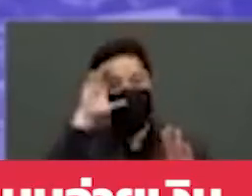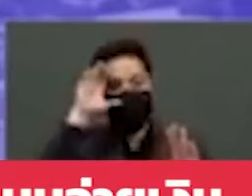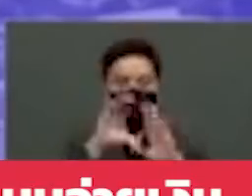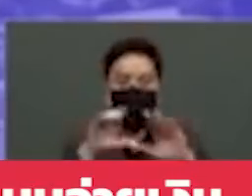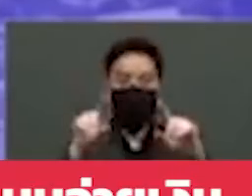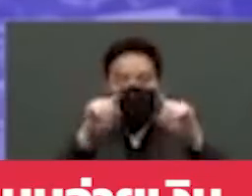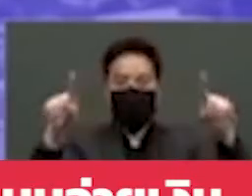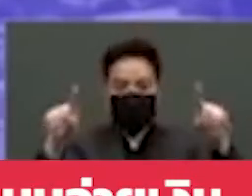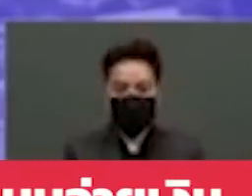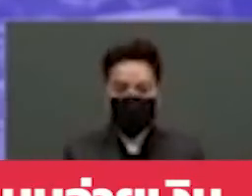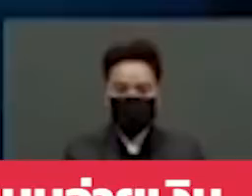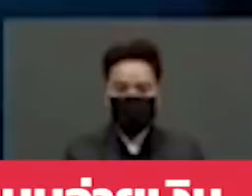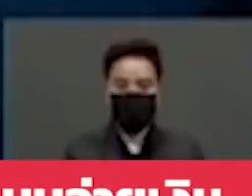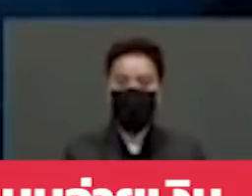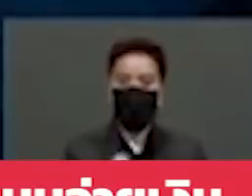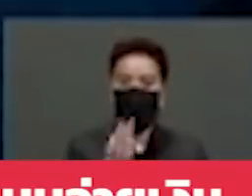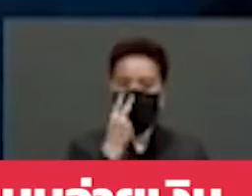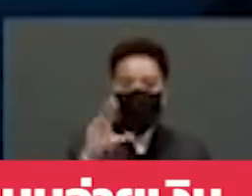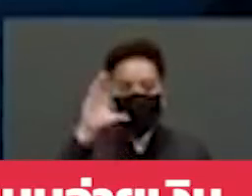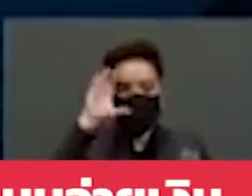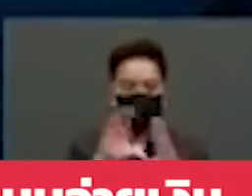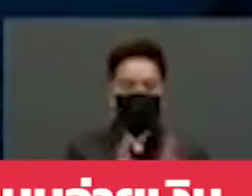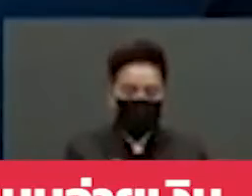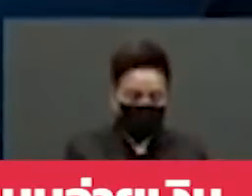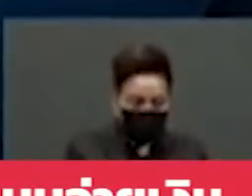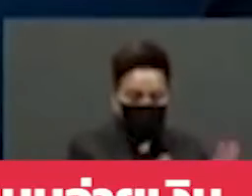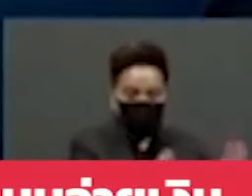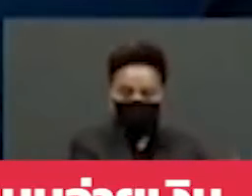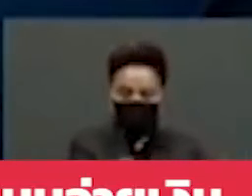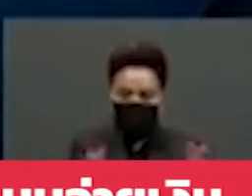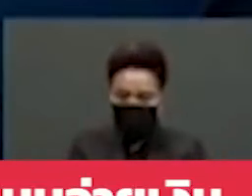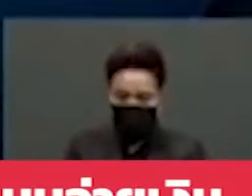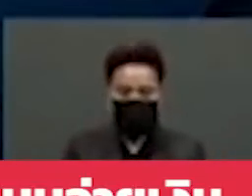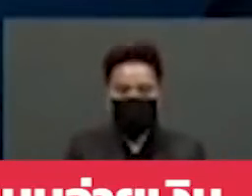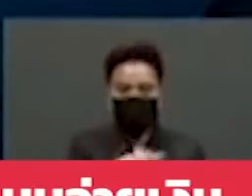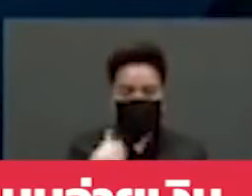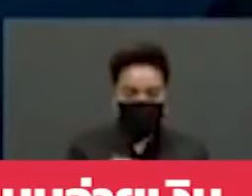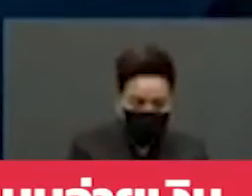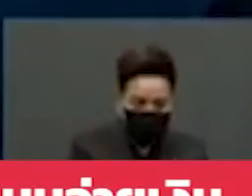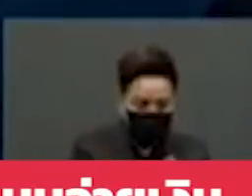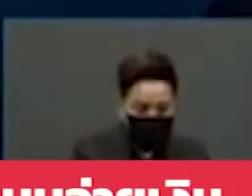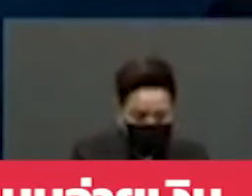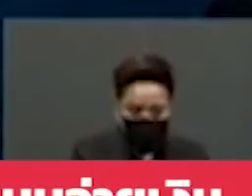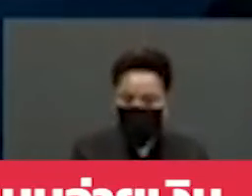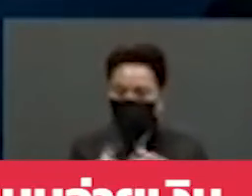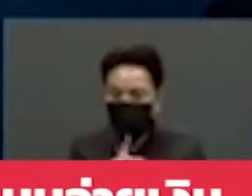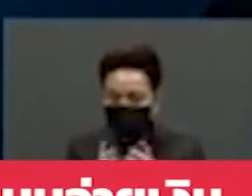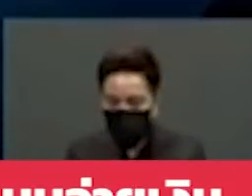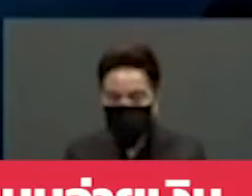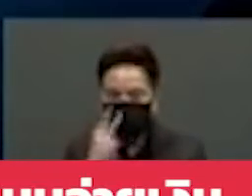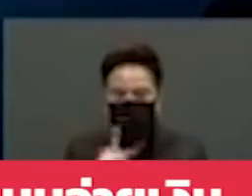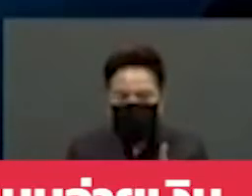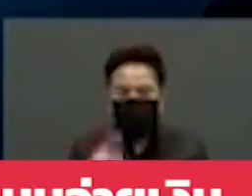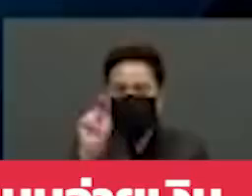ทุกข์ในพื้นที่แคมป์คนงานและเริ่มมีผู้ติดเชื้อกลับเข้ามาใหม่รวมทั้งมีการติดเชื้อในสถานที่ทำงานเข้าสู่การติดเชื้อใน